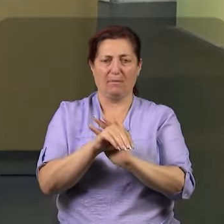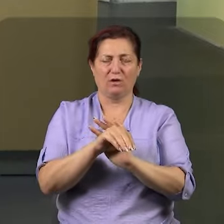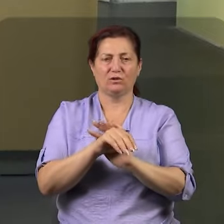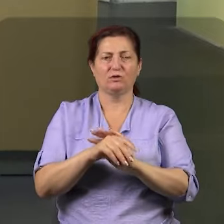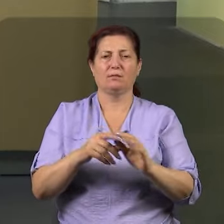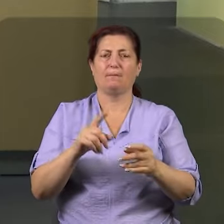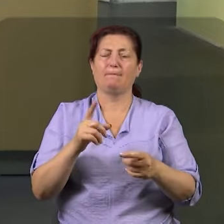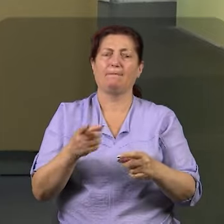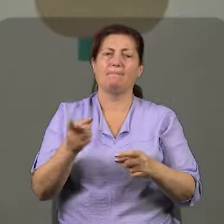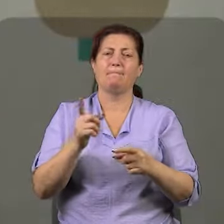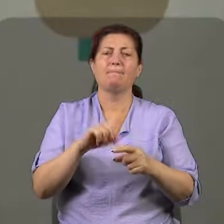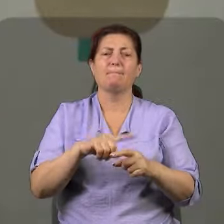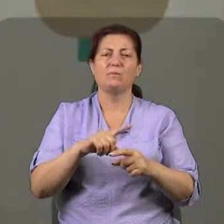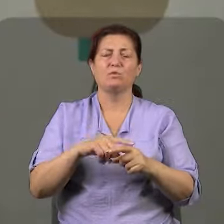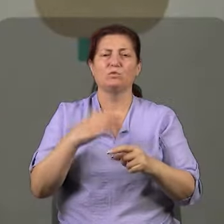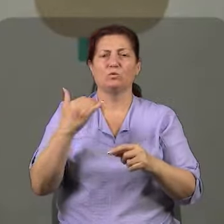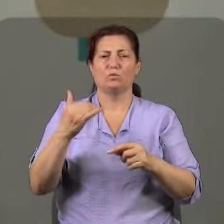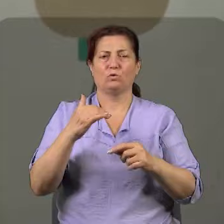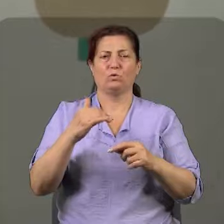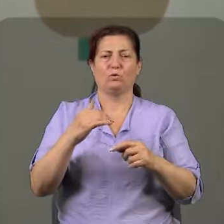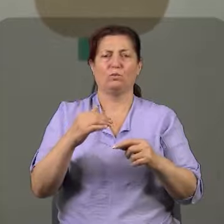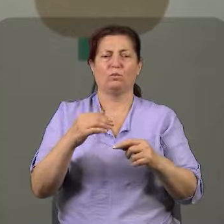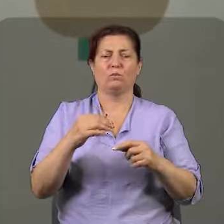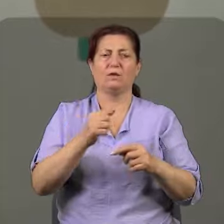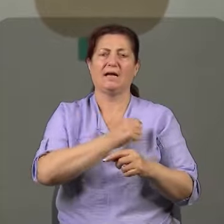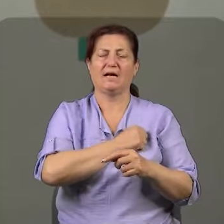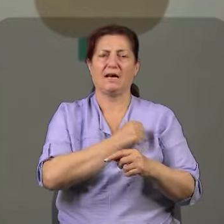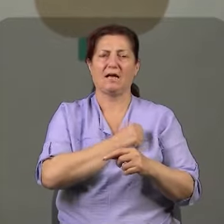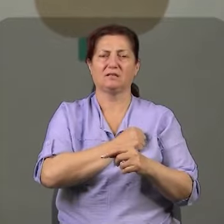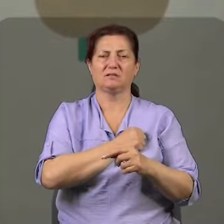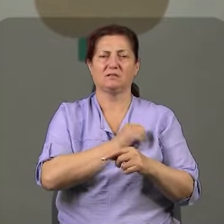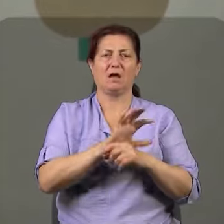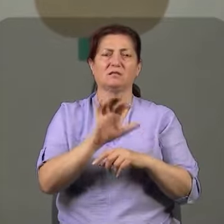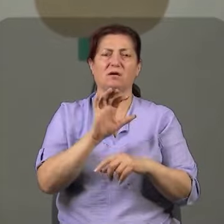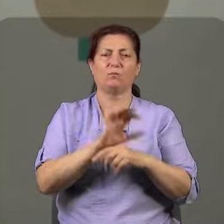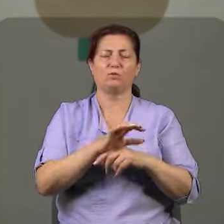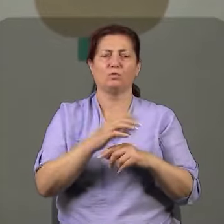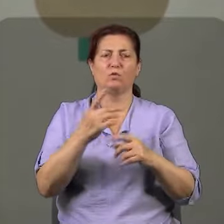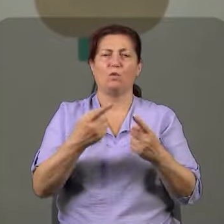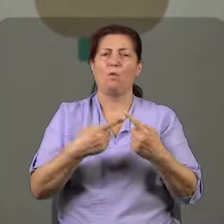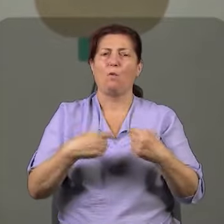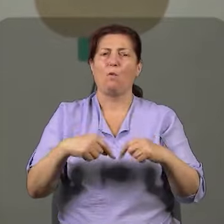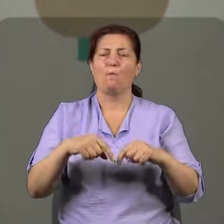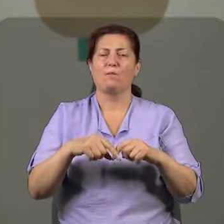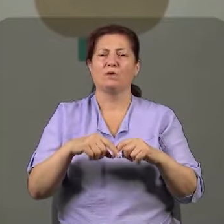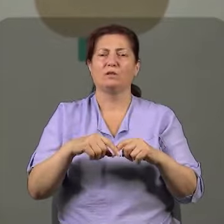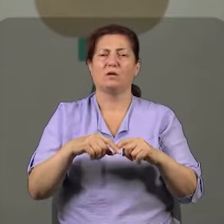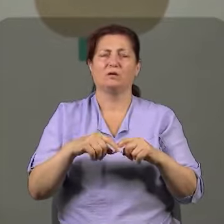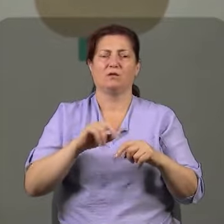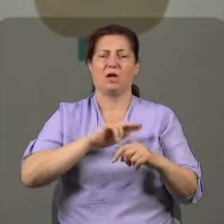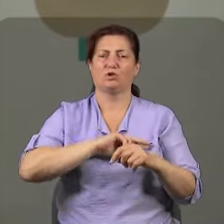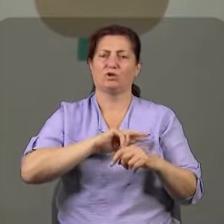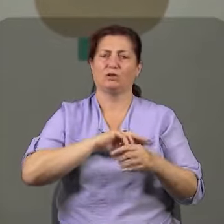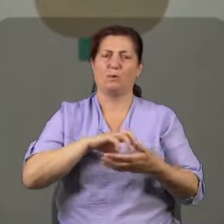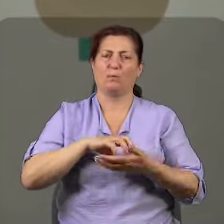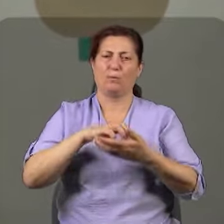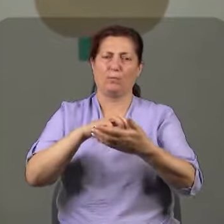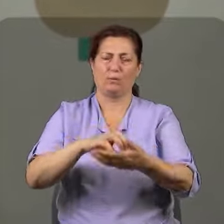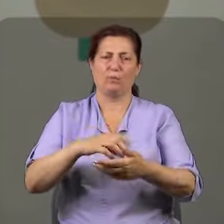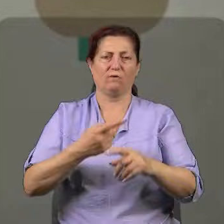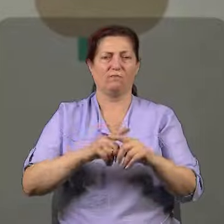մյուսը ռազմաշնորհվելության կոմիտեի պաշտպանական ԳՀՊԿ աշխատանքների բյուջենը, որը գտնվում է